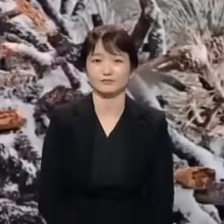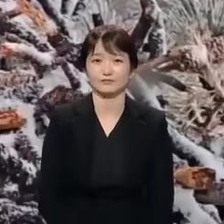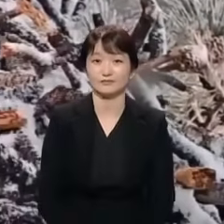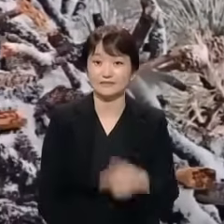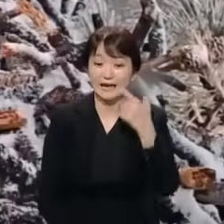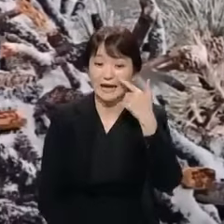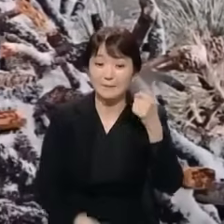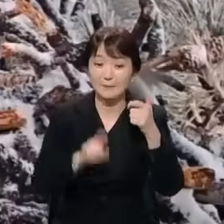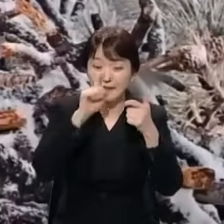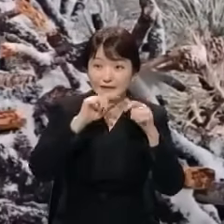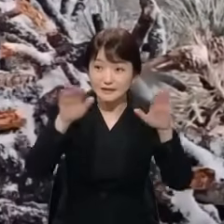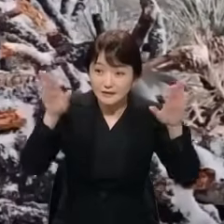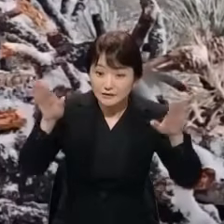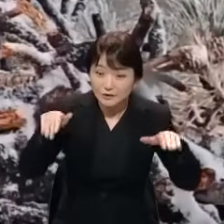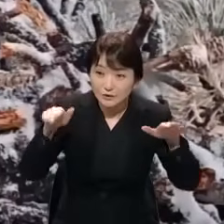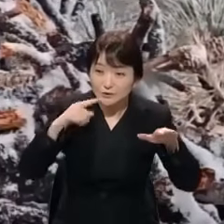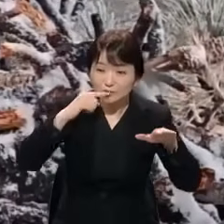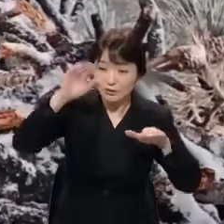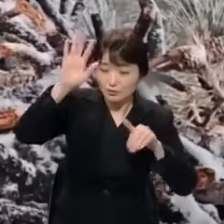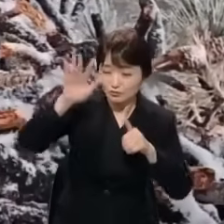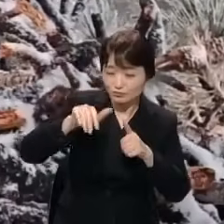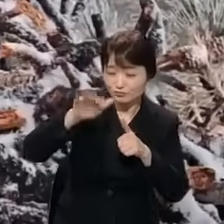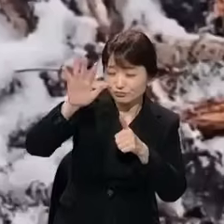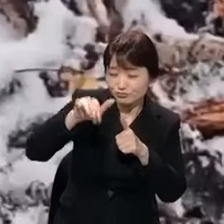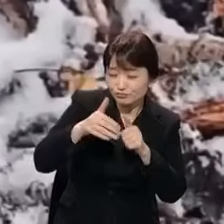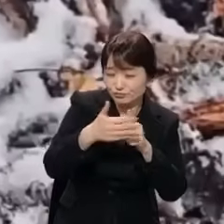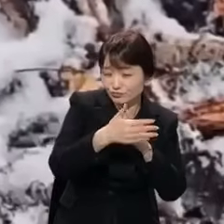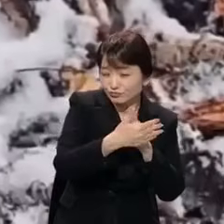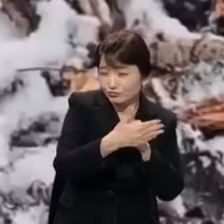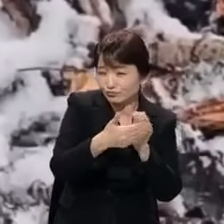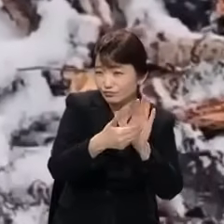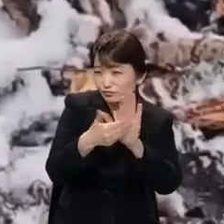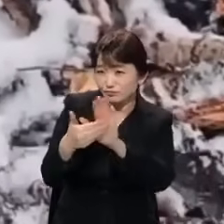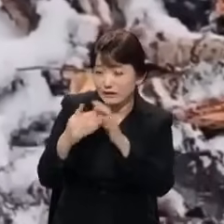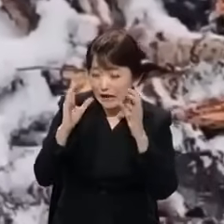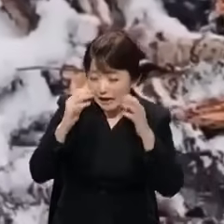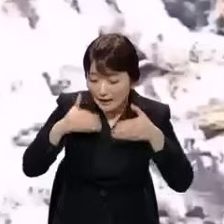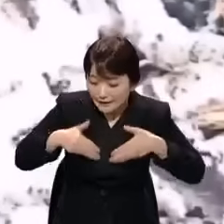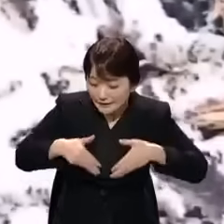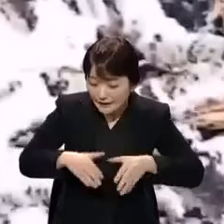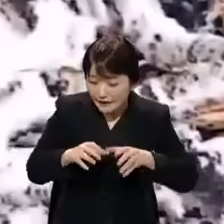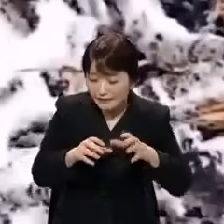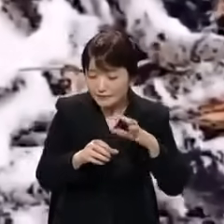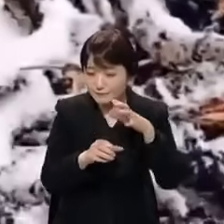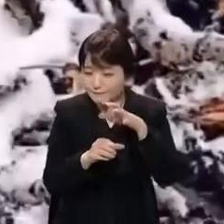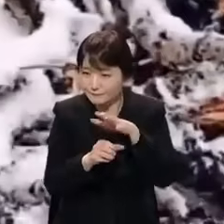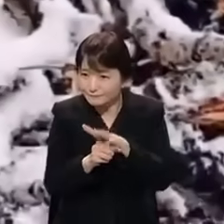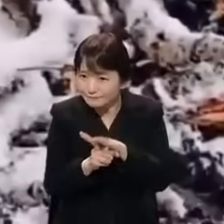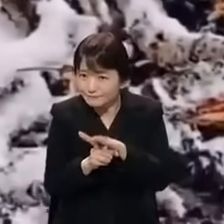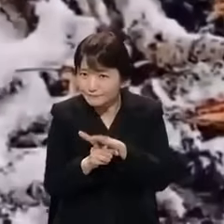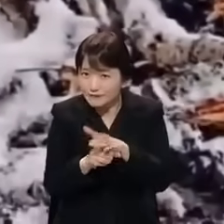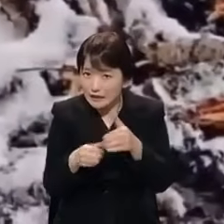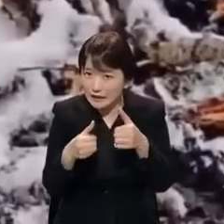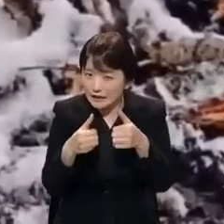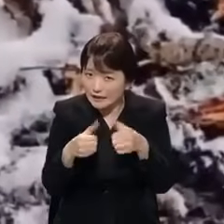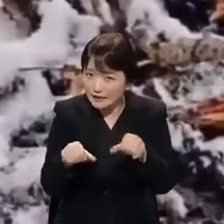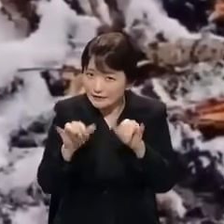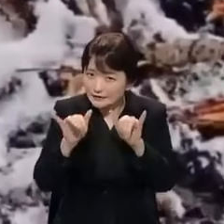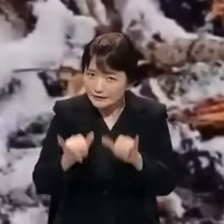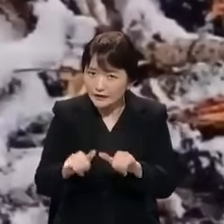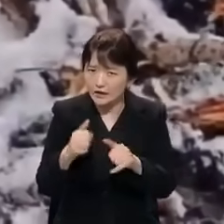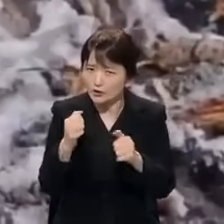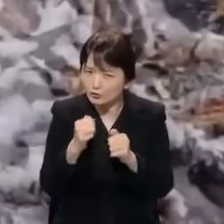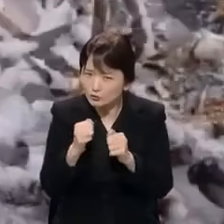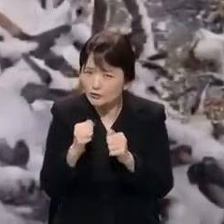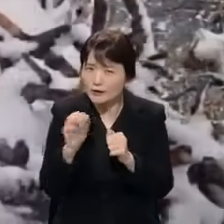아빠 독수리가 흩날리는 눈을 온몸으로 막으면서 곧 부화할 알들을 품고 있습니다. 행여나 깨지진 않을까, 또 춥진